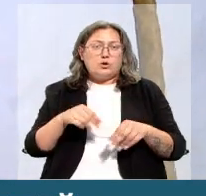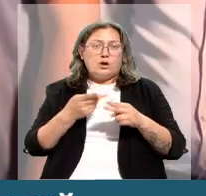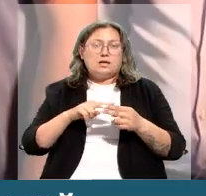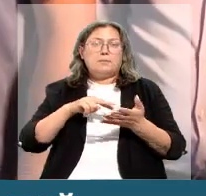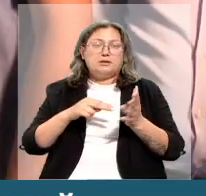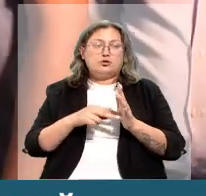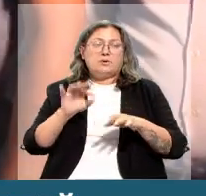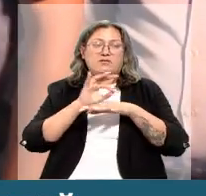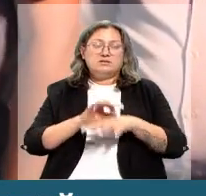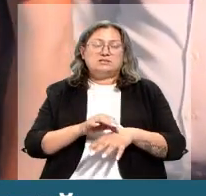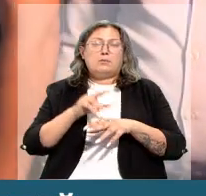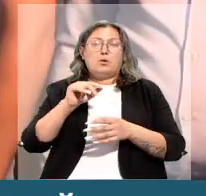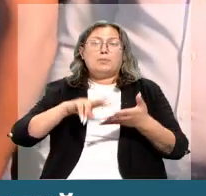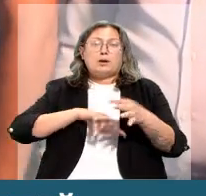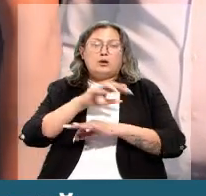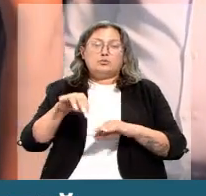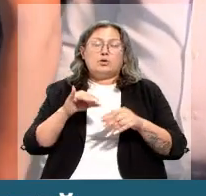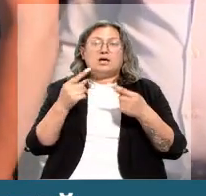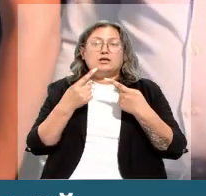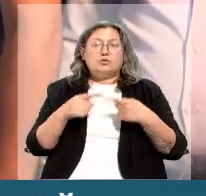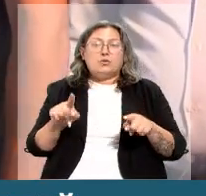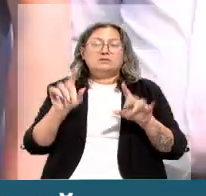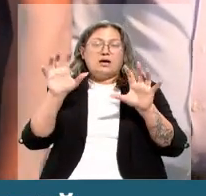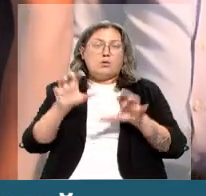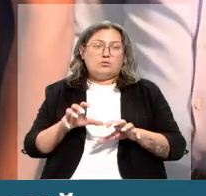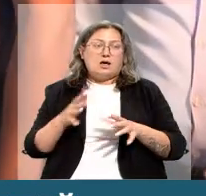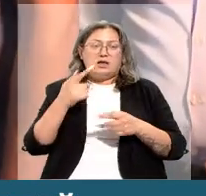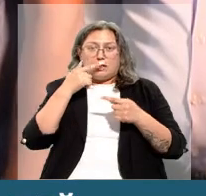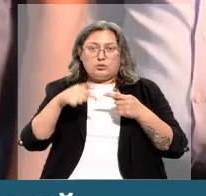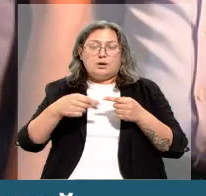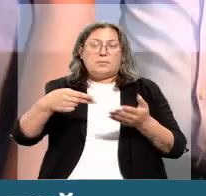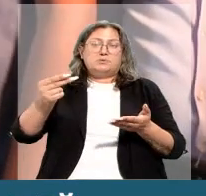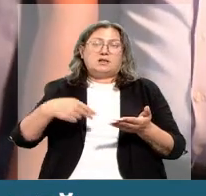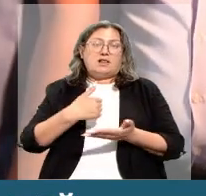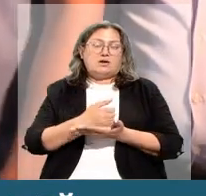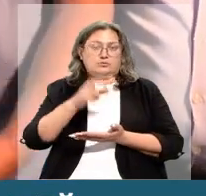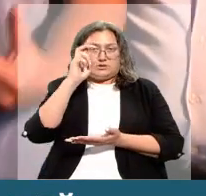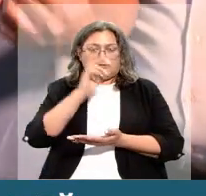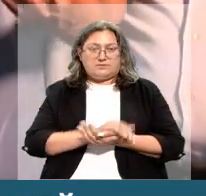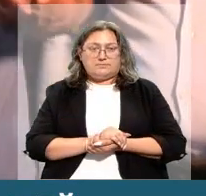планируют проводить в рамках проекта и нового закона, что накануне подписал